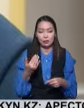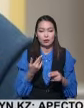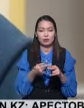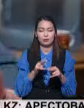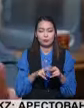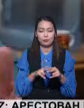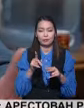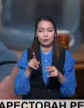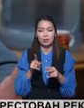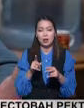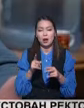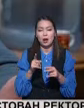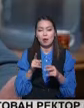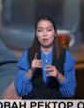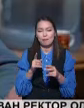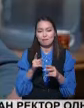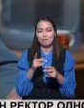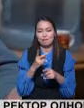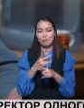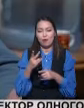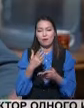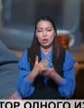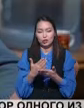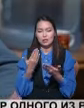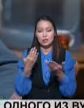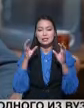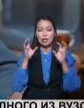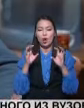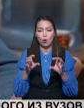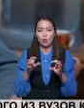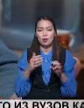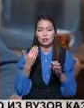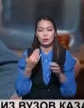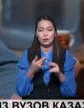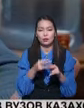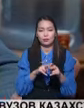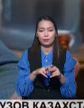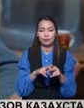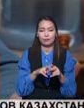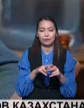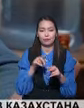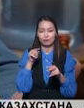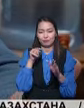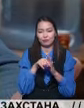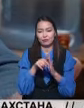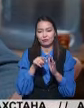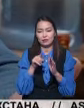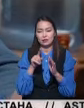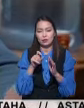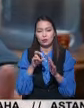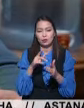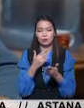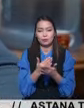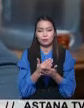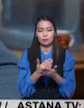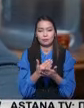описал повреждения? Чтобы наказали по всей строгости закона. За ложное заключение он там дает. И